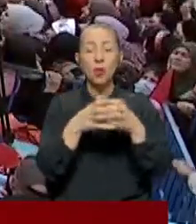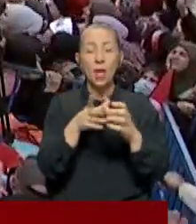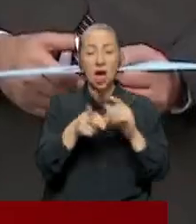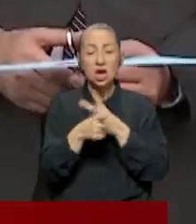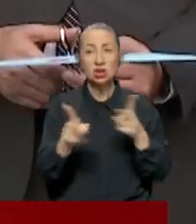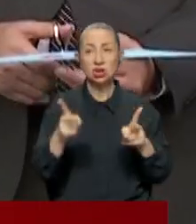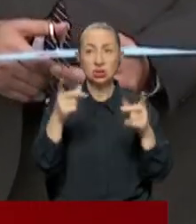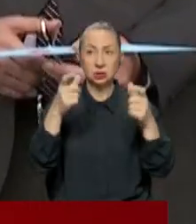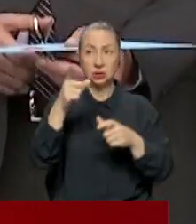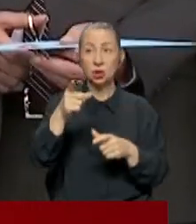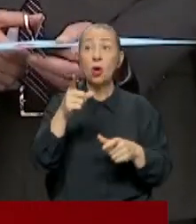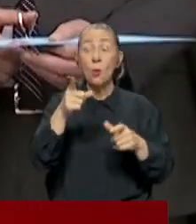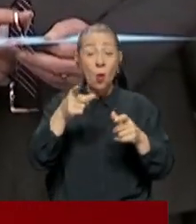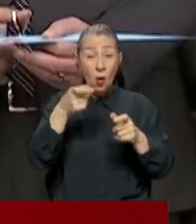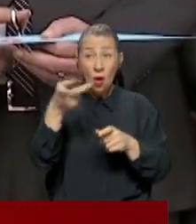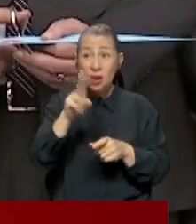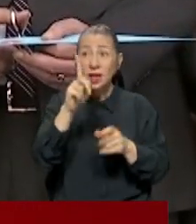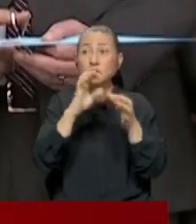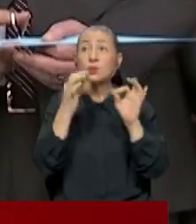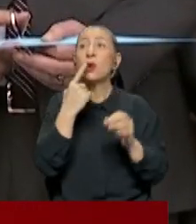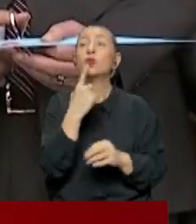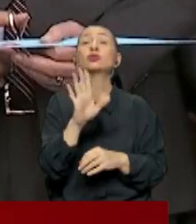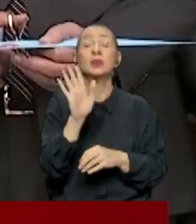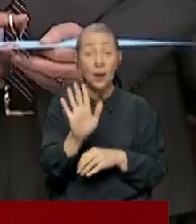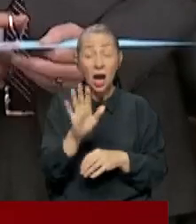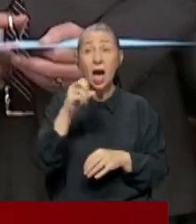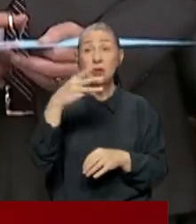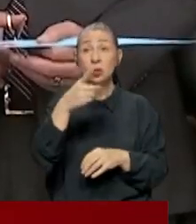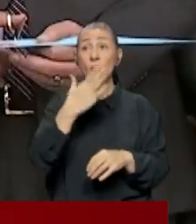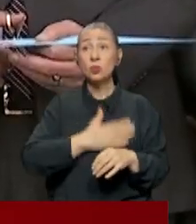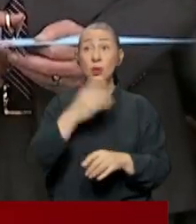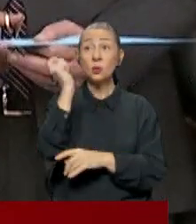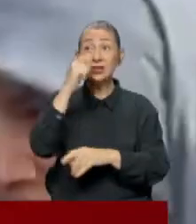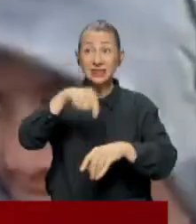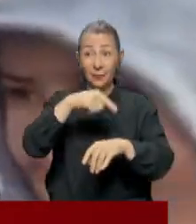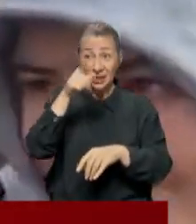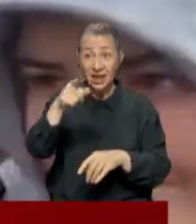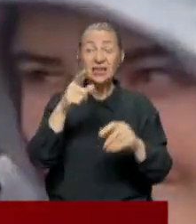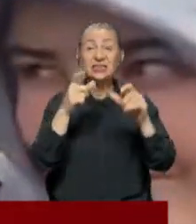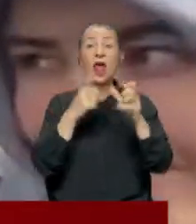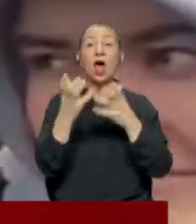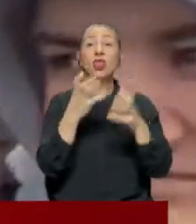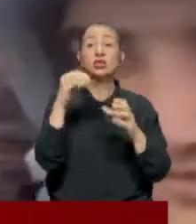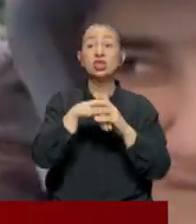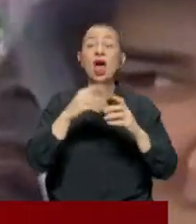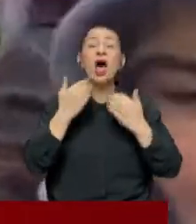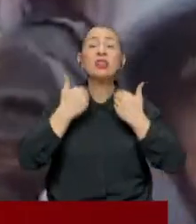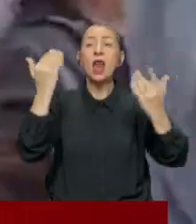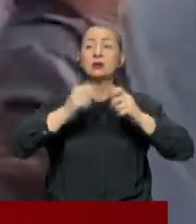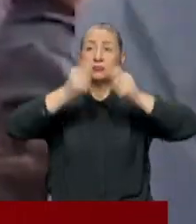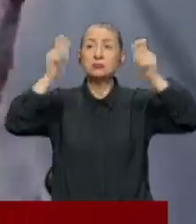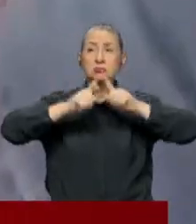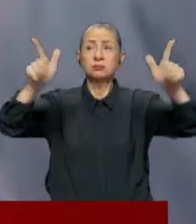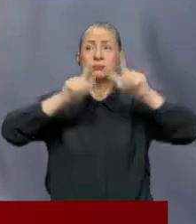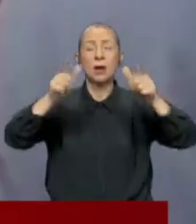açılış törenindeydi. Suikaste ilişkin tek cümle etmedi ama Erdoğan'ın Bursa mitingi sırasında Sinan Ateş için adalet sloganları